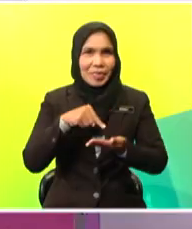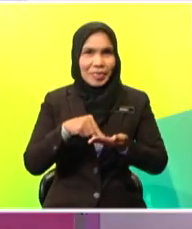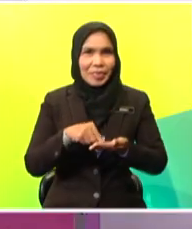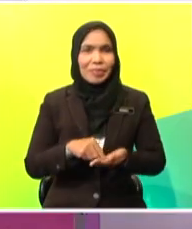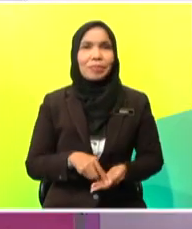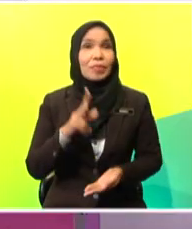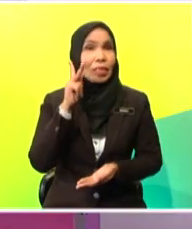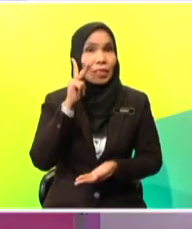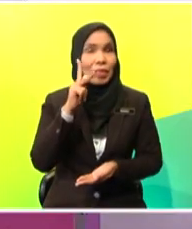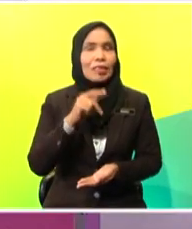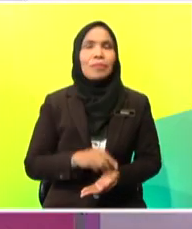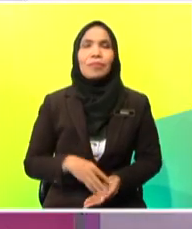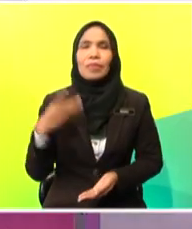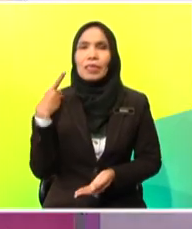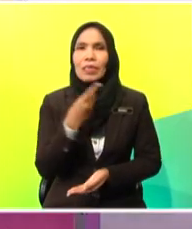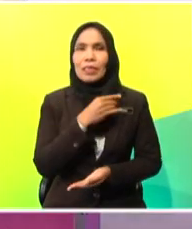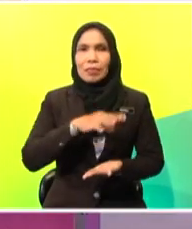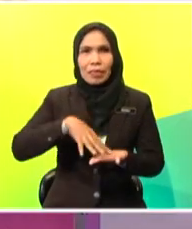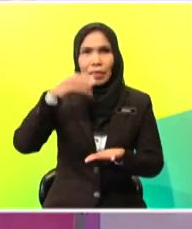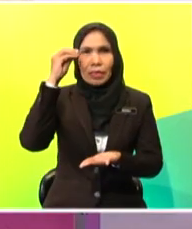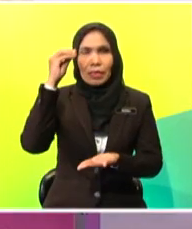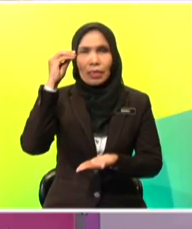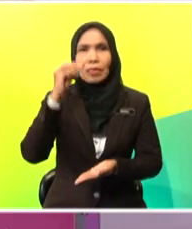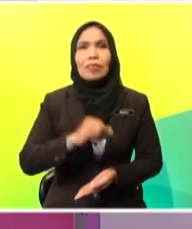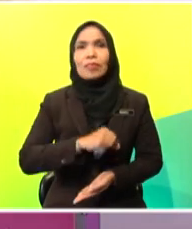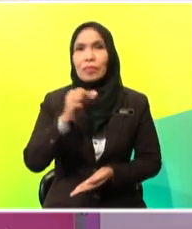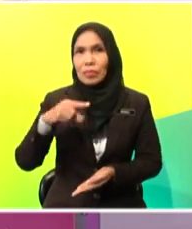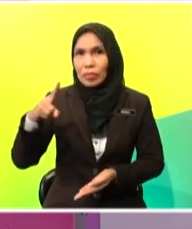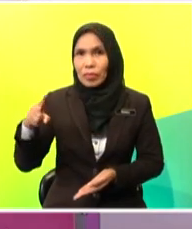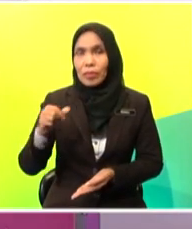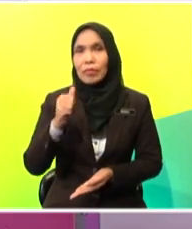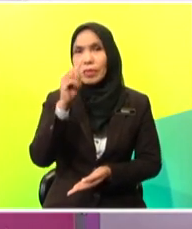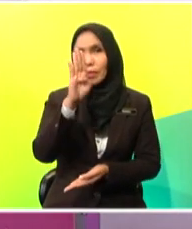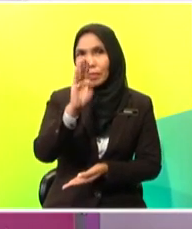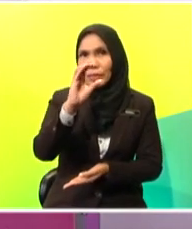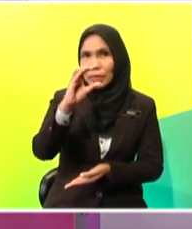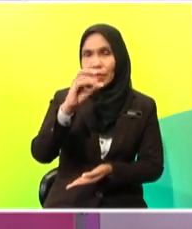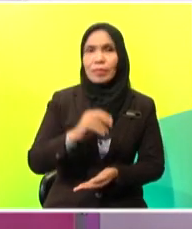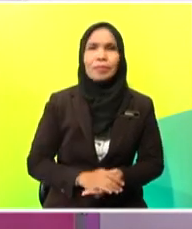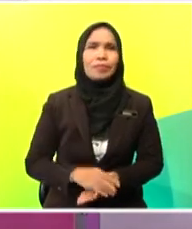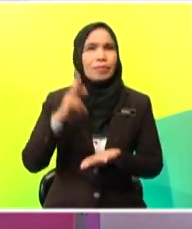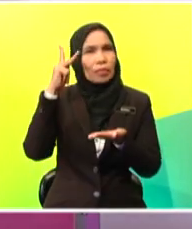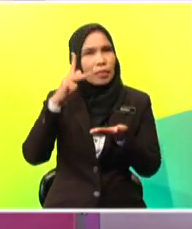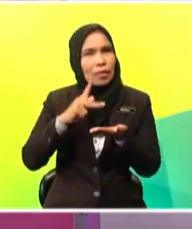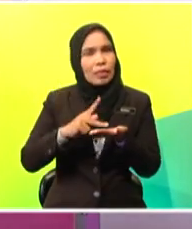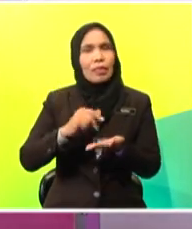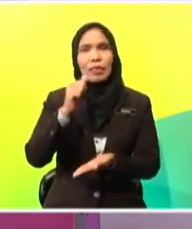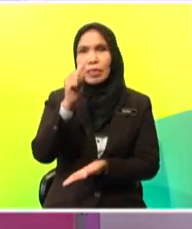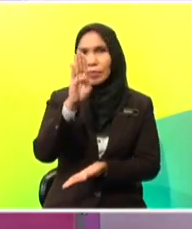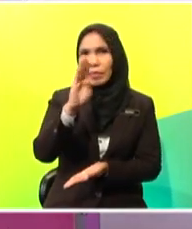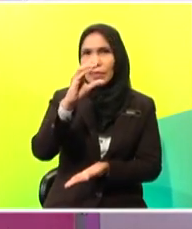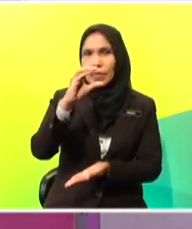Nagita enggak belajar nih loh IBC Ok hari ini kita nggak kenal huruf abc